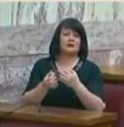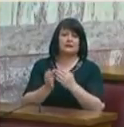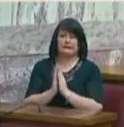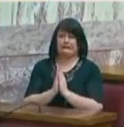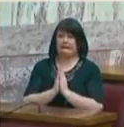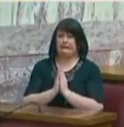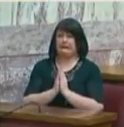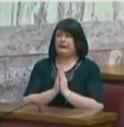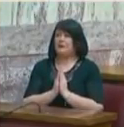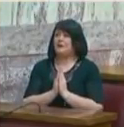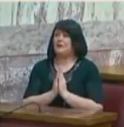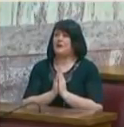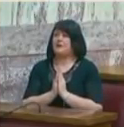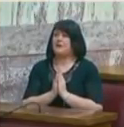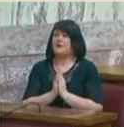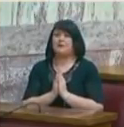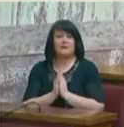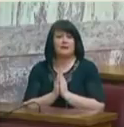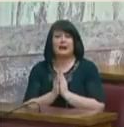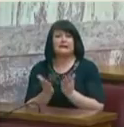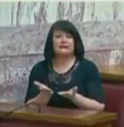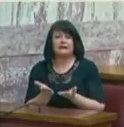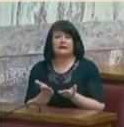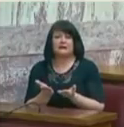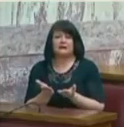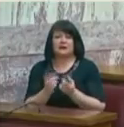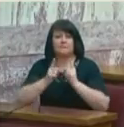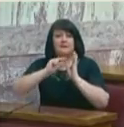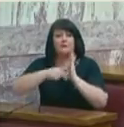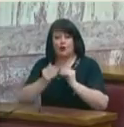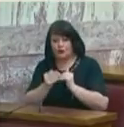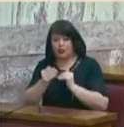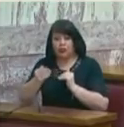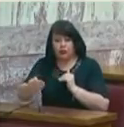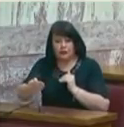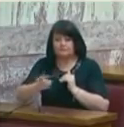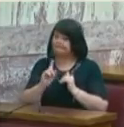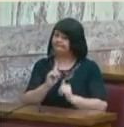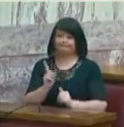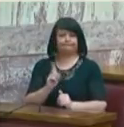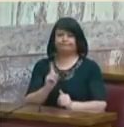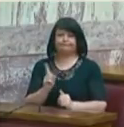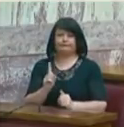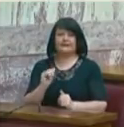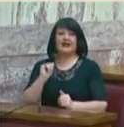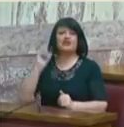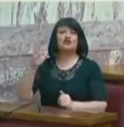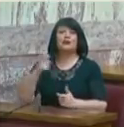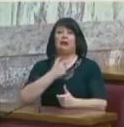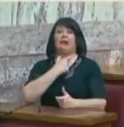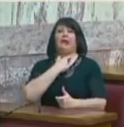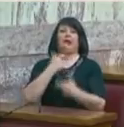καθημερινά, δηλαδή την παράταση του μνημονίου και των εξωτερικών καταναγκασμών.